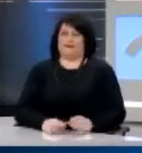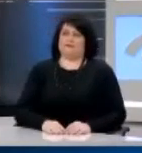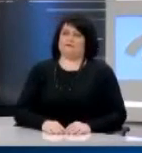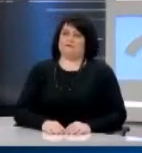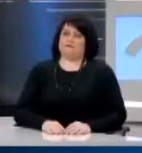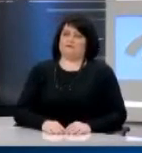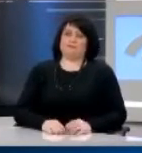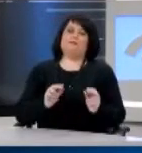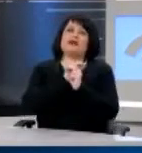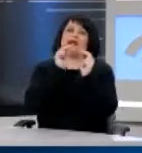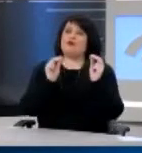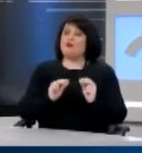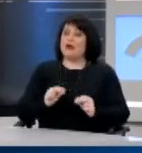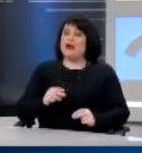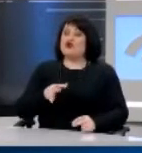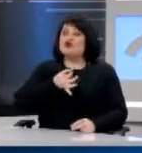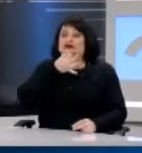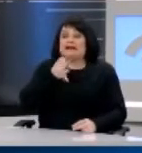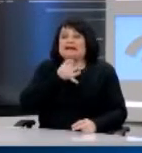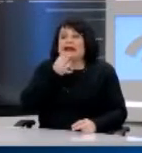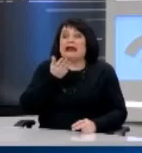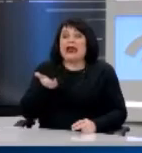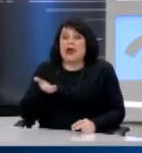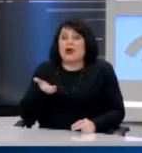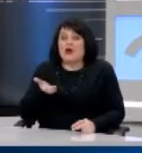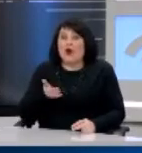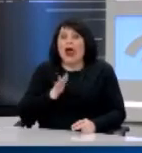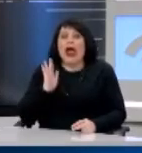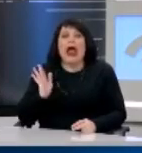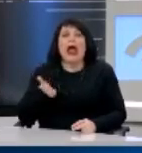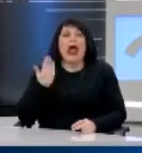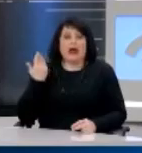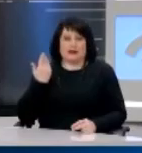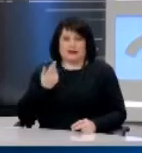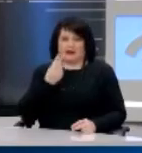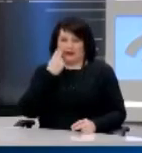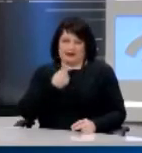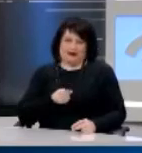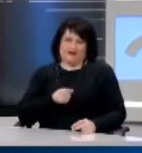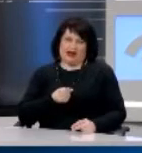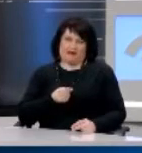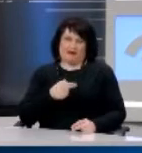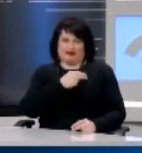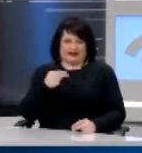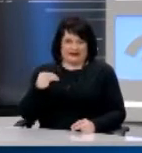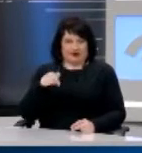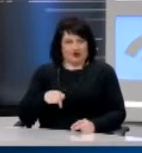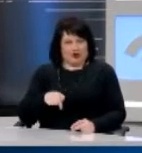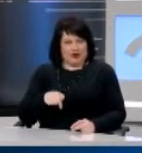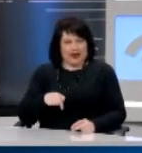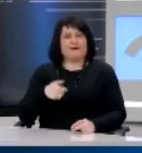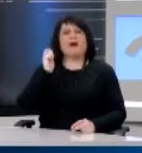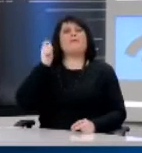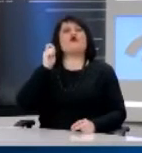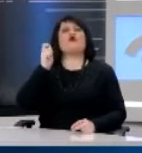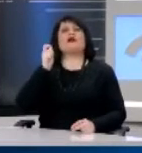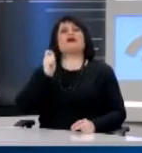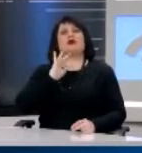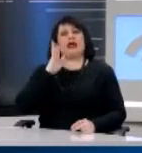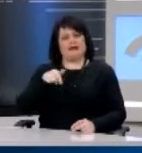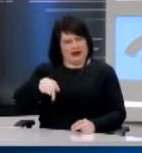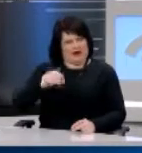Επομένως, αυτό που ισχυρίζομαι είναι ότι ακόμα και αν δεν συναντάμε συχνά την αναφορά στο δημογραφικό ζήτημα, στον πολιτικό ανταγωνισμό, τον